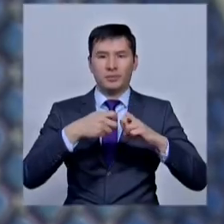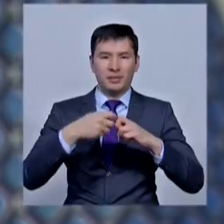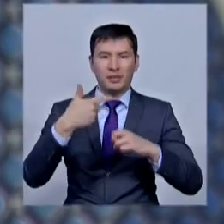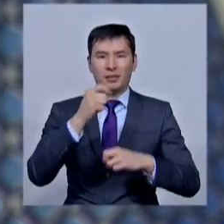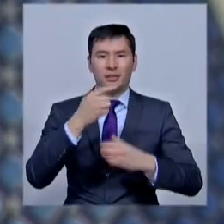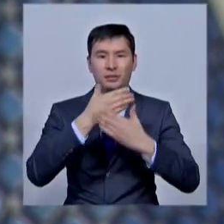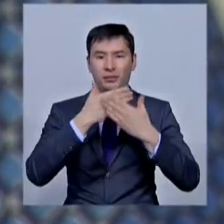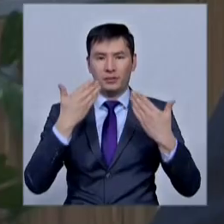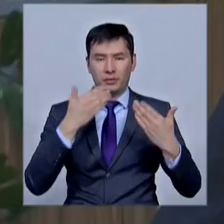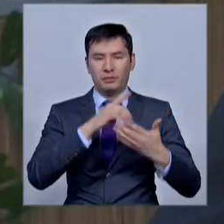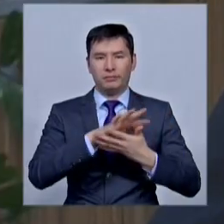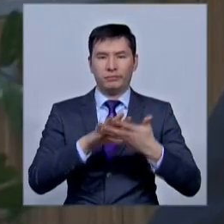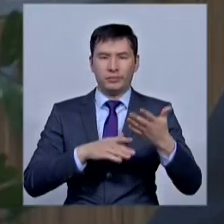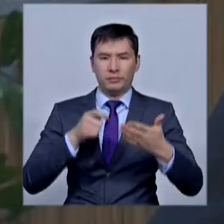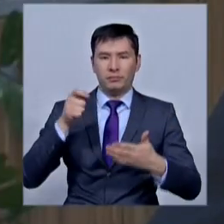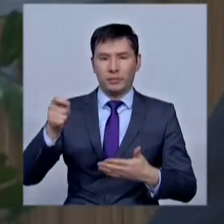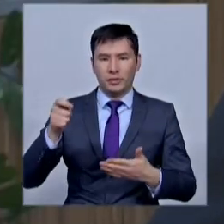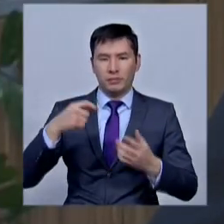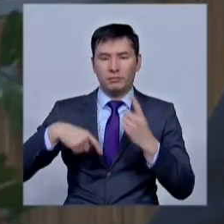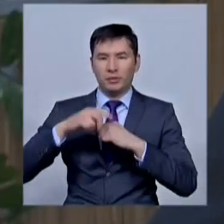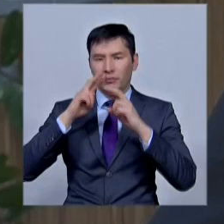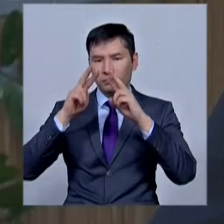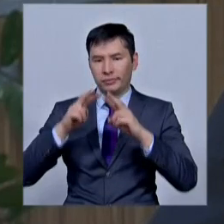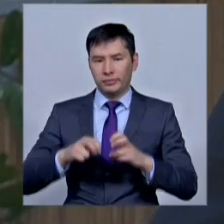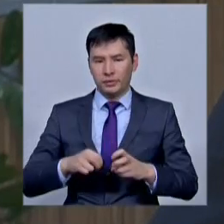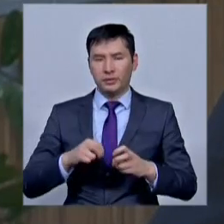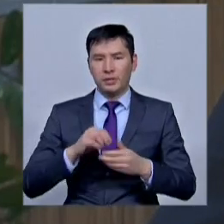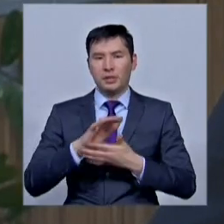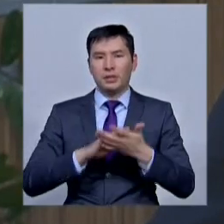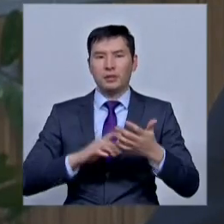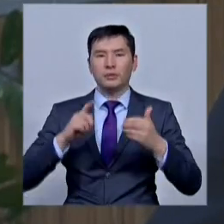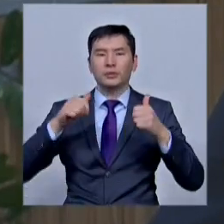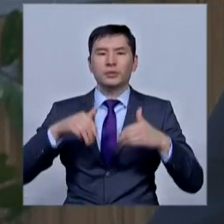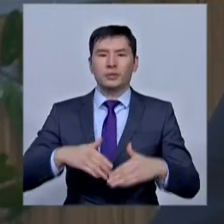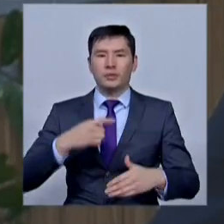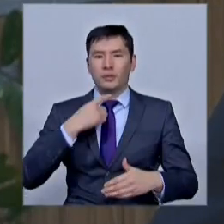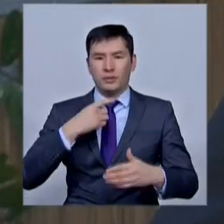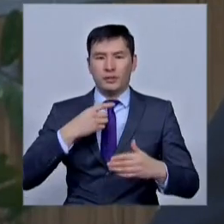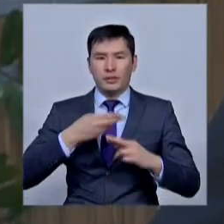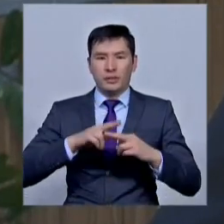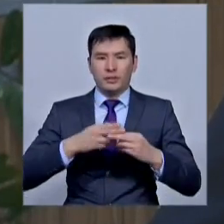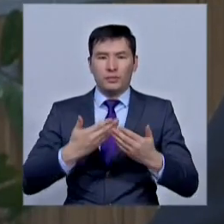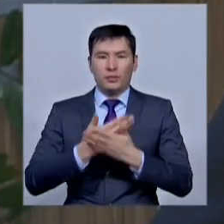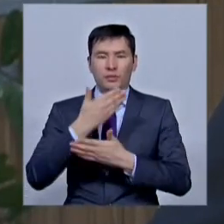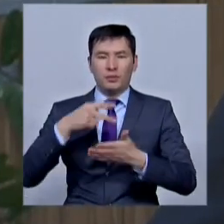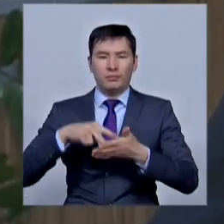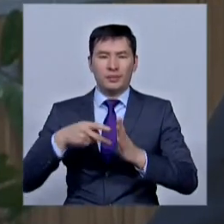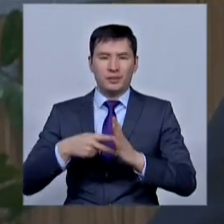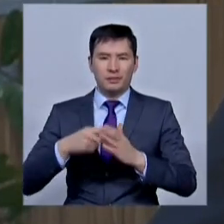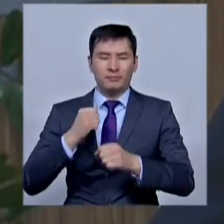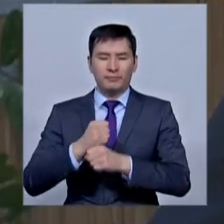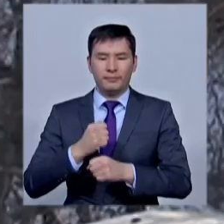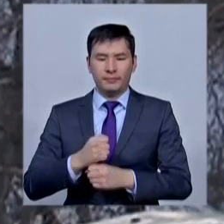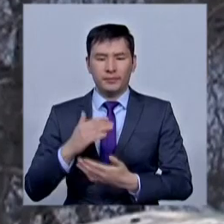жатыр. Көрсеткішті 100%-ға көбейту үшін газдандырылған тұрғындарды жаңадан бағдарламалар қабылдап, сол мақсатта